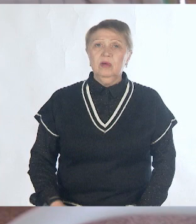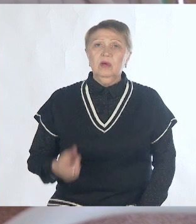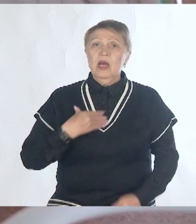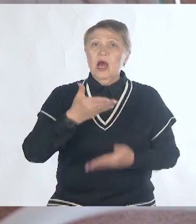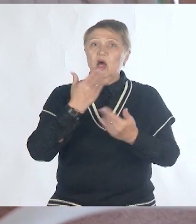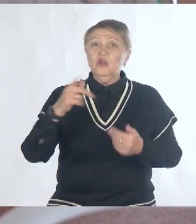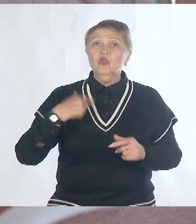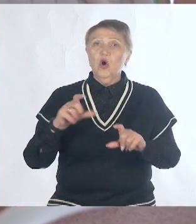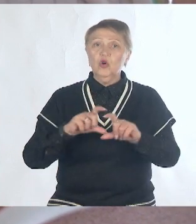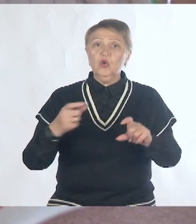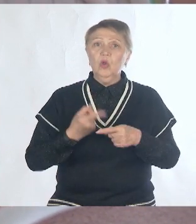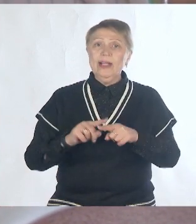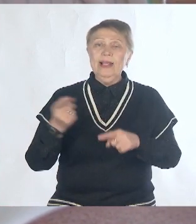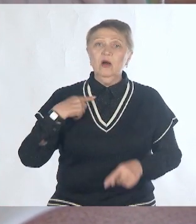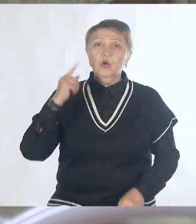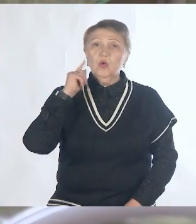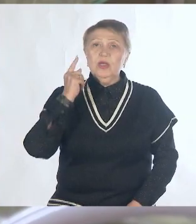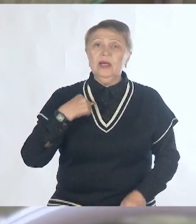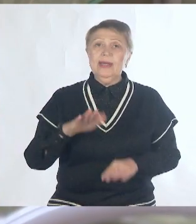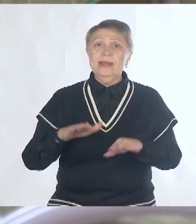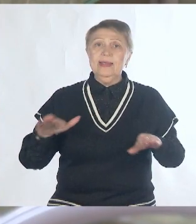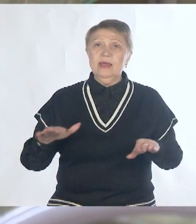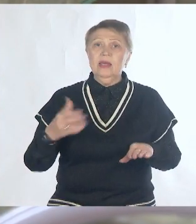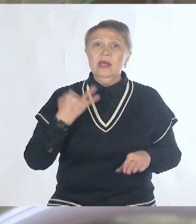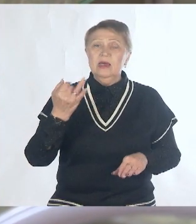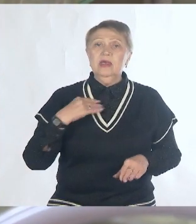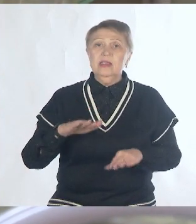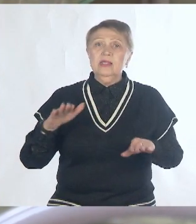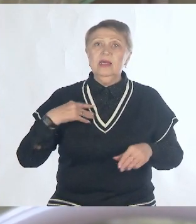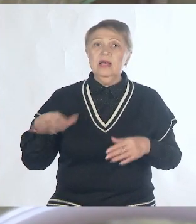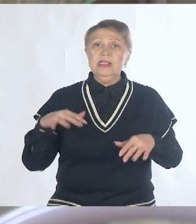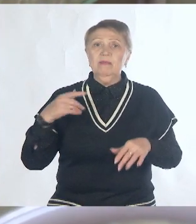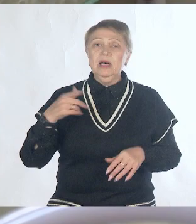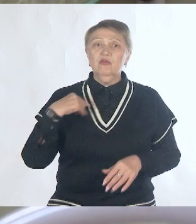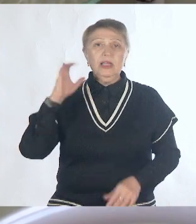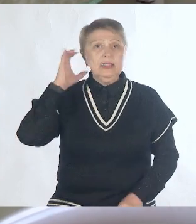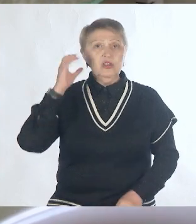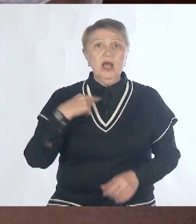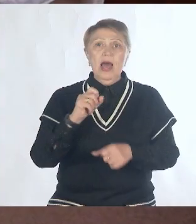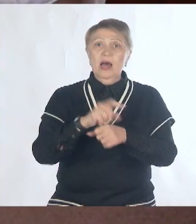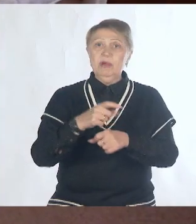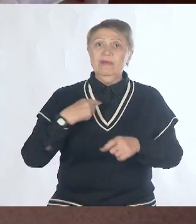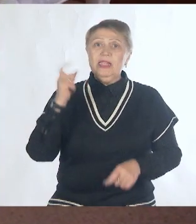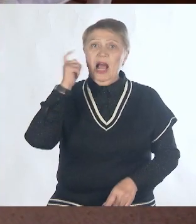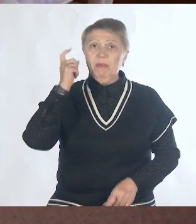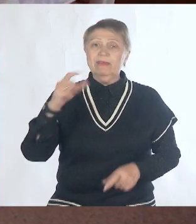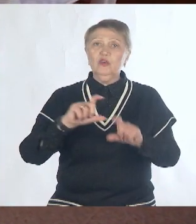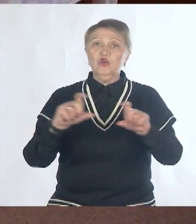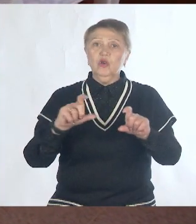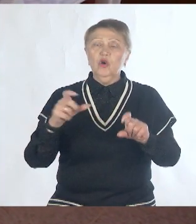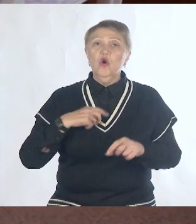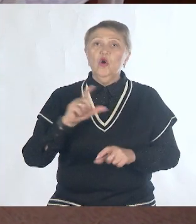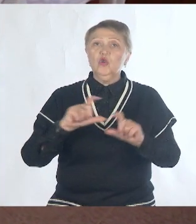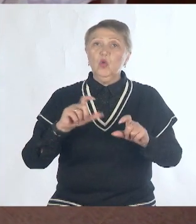школы для глухих детей поэтому детей и слабослышащих и глухих отправляет всех в хабаровскую школу в школу интернет